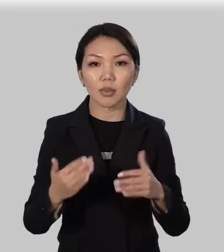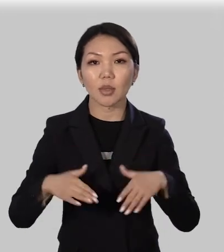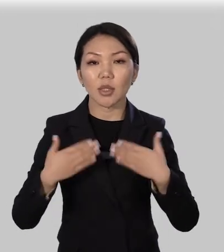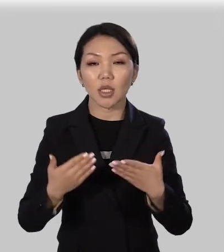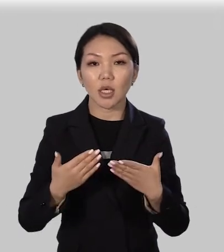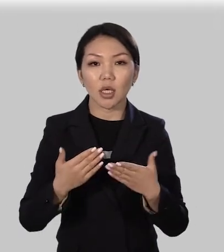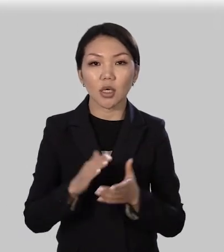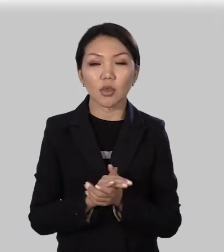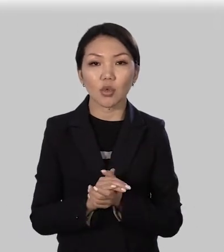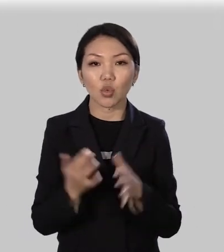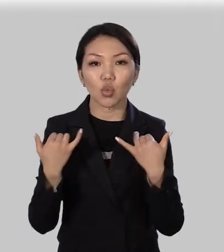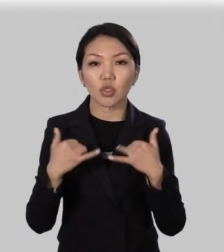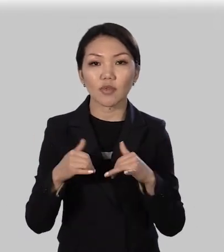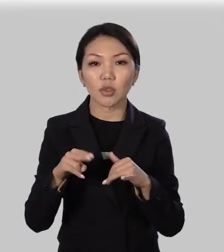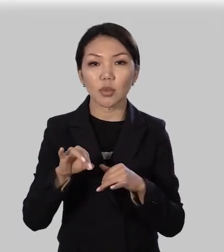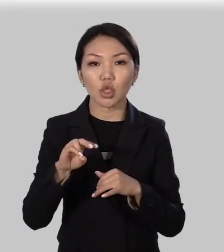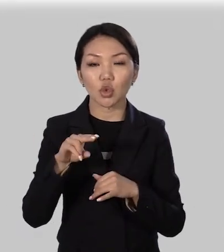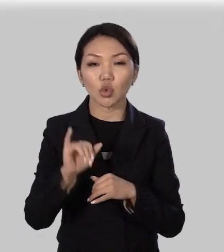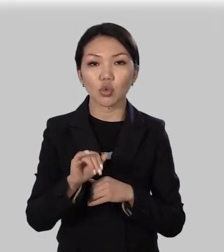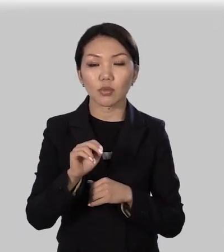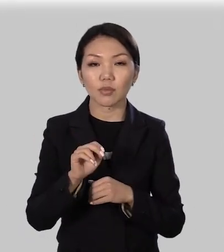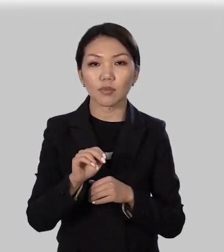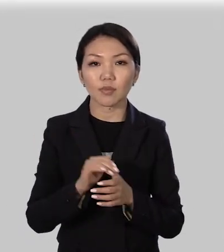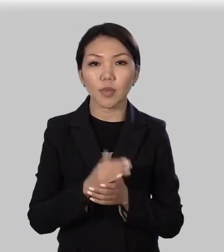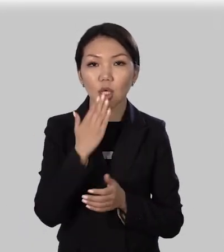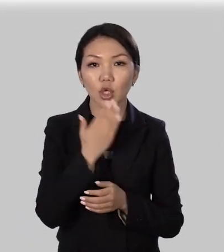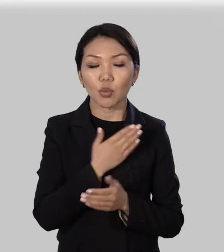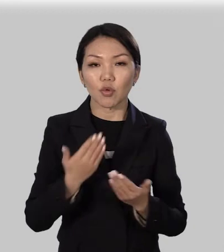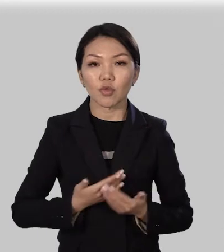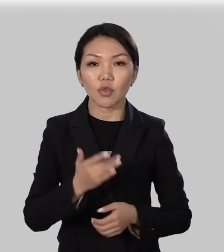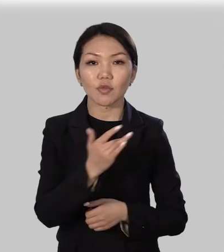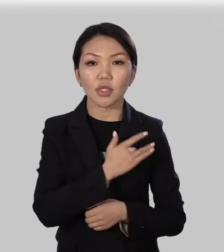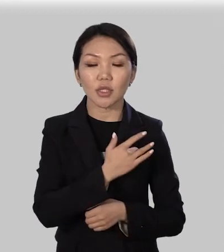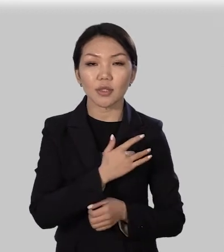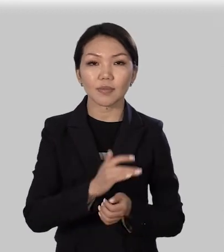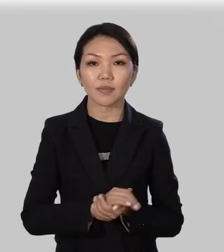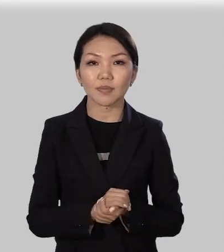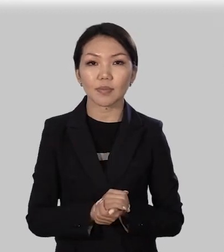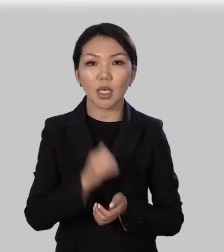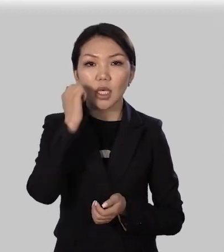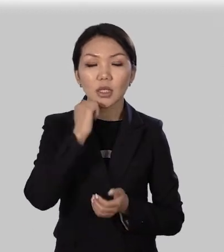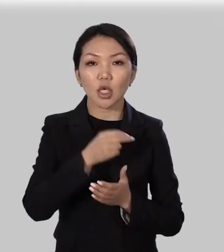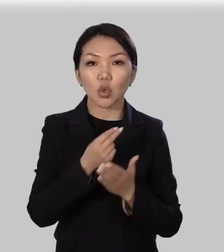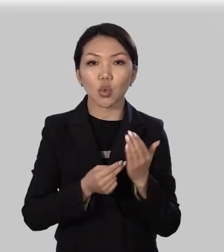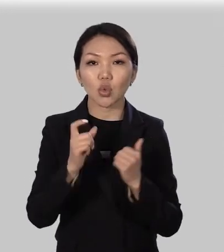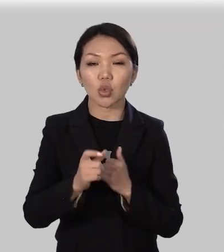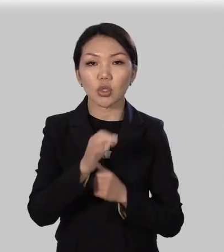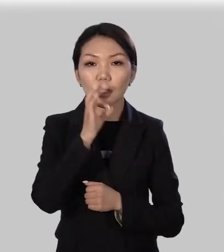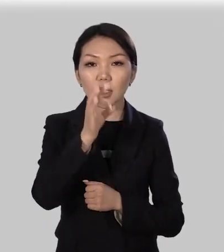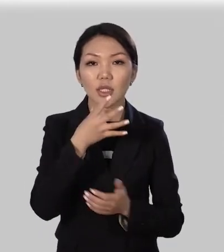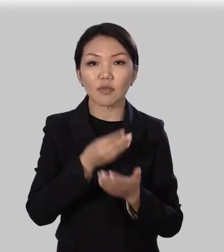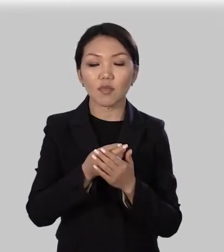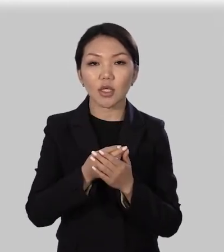А теперь предлагаю прослушать удивительную притчу. Любовь живет в сердце. Старый художник сказал